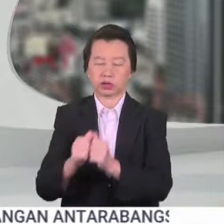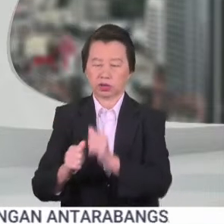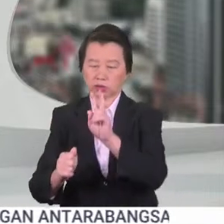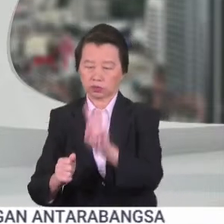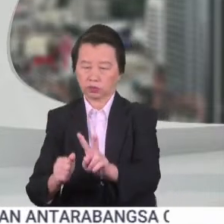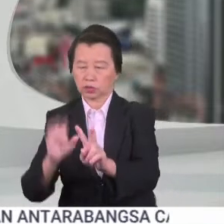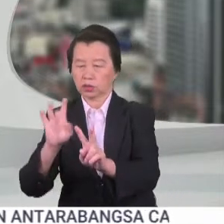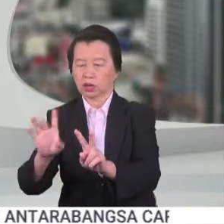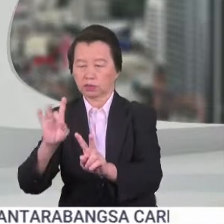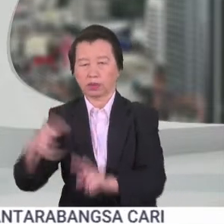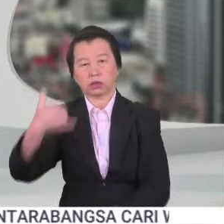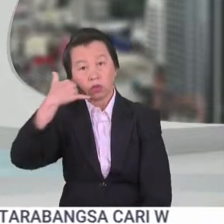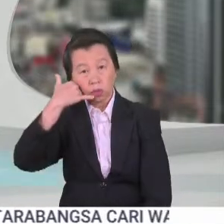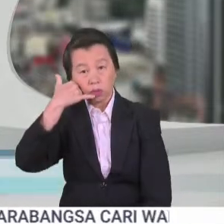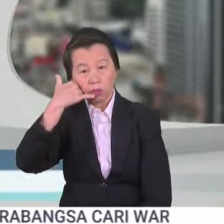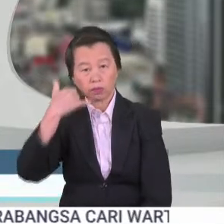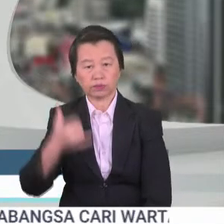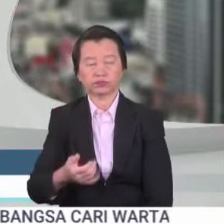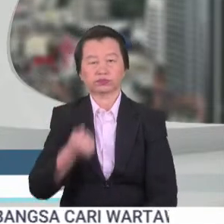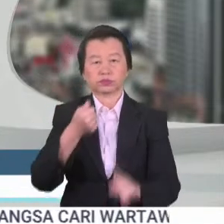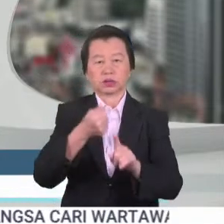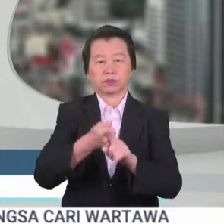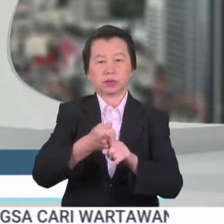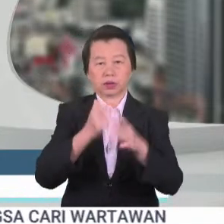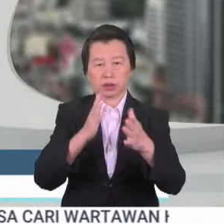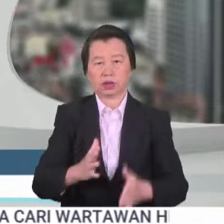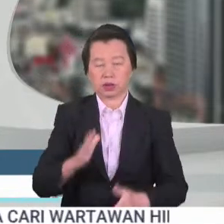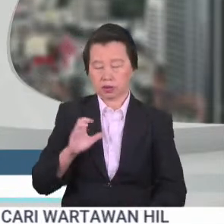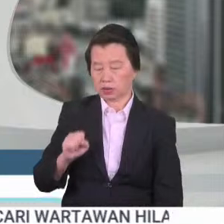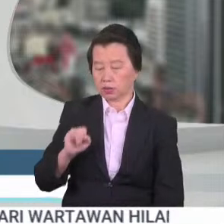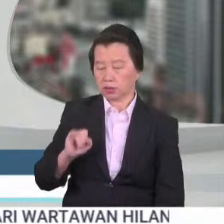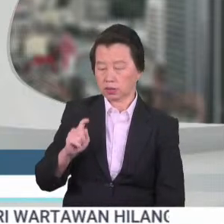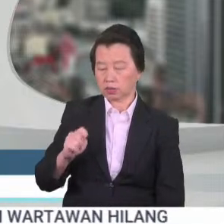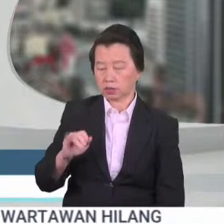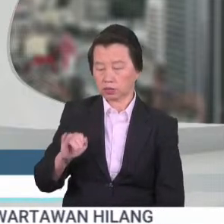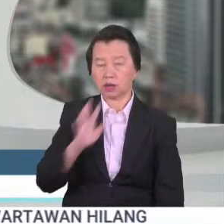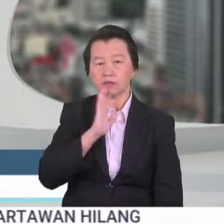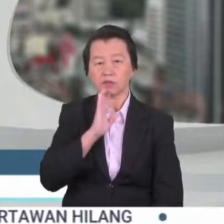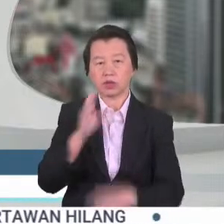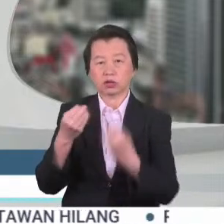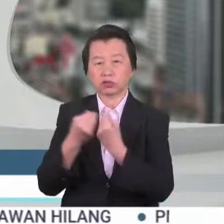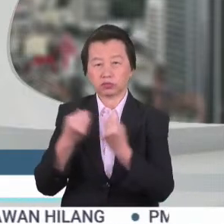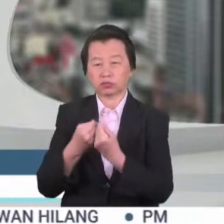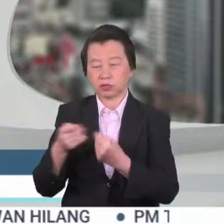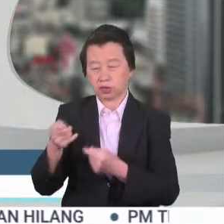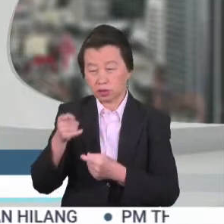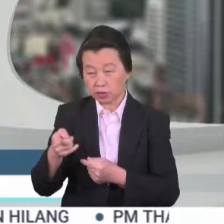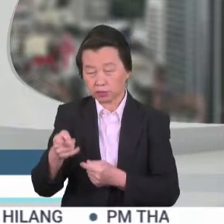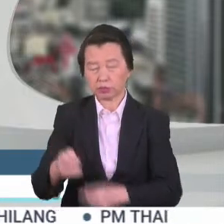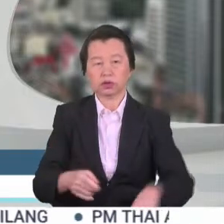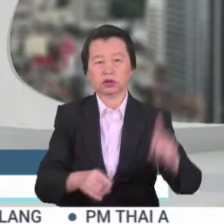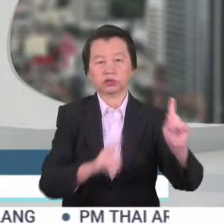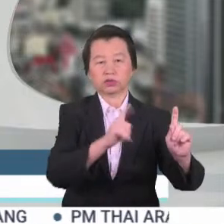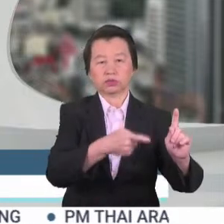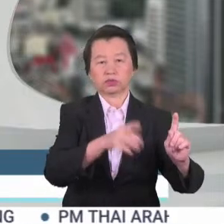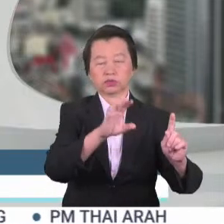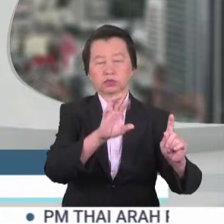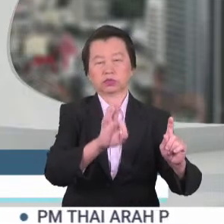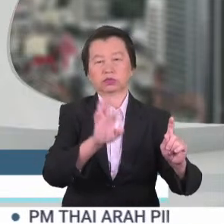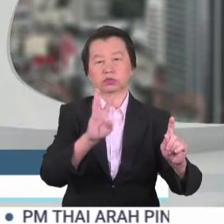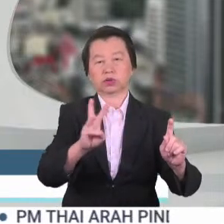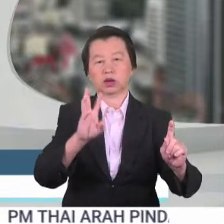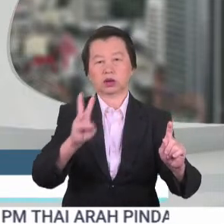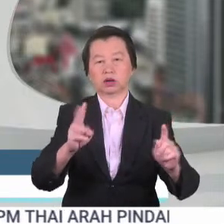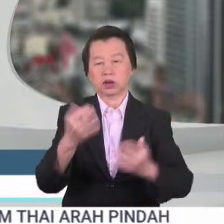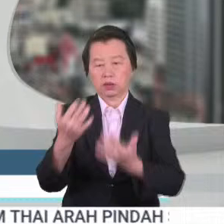288 panggilan pengarahnya Siti rohani Nadir menyatakan daripada jumlah itu 1196 adalah